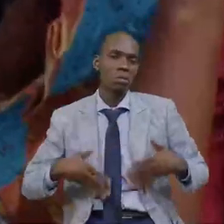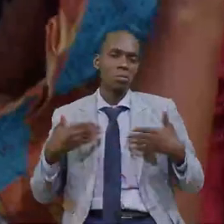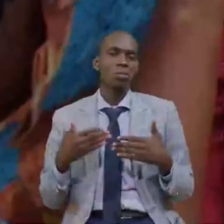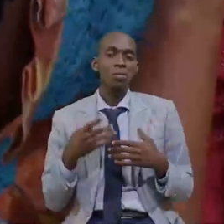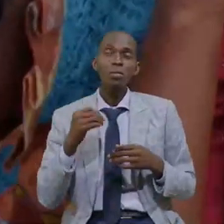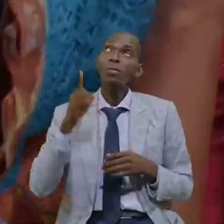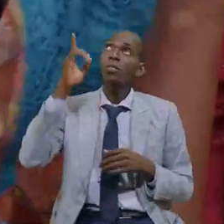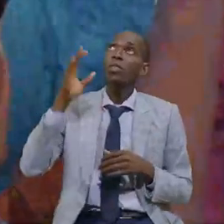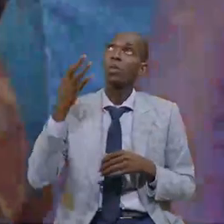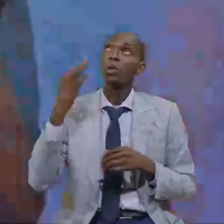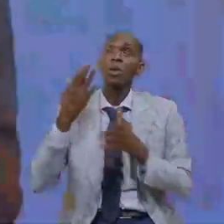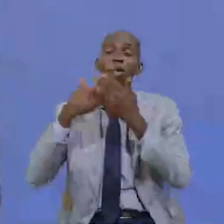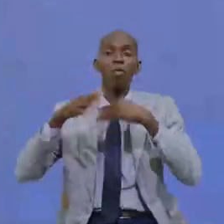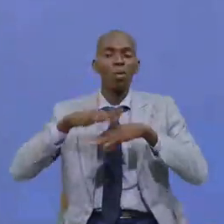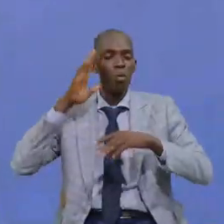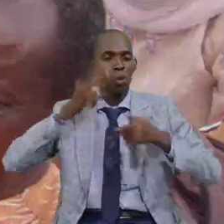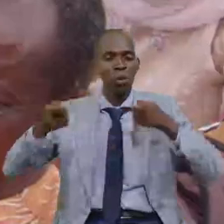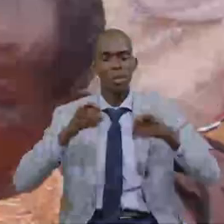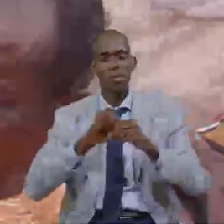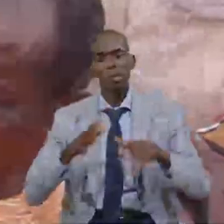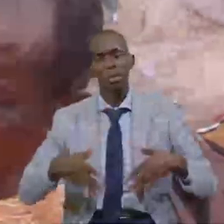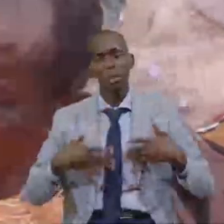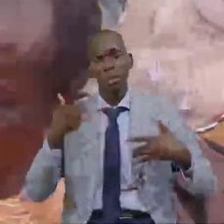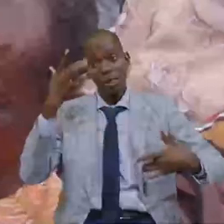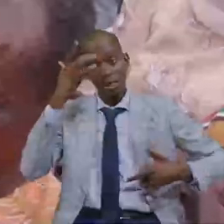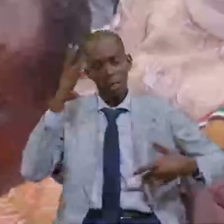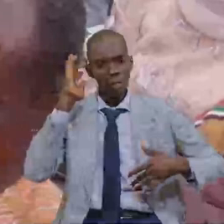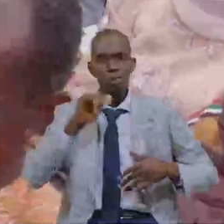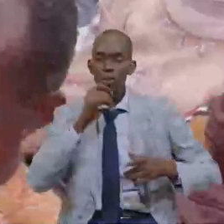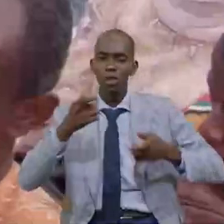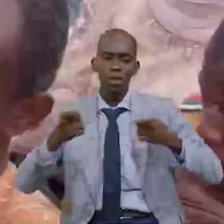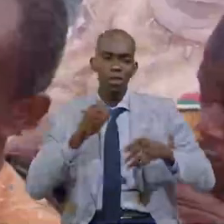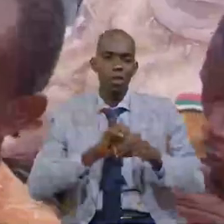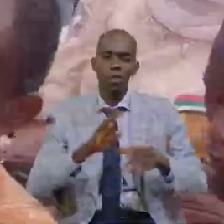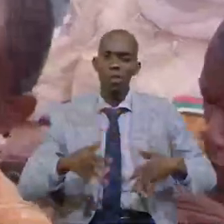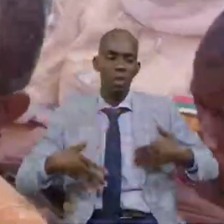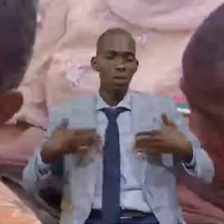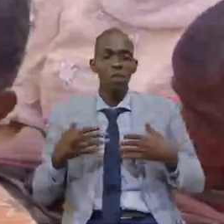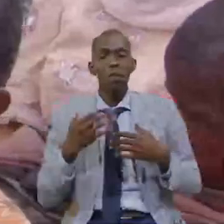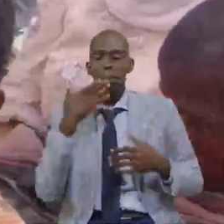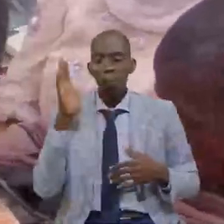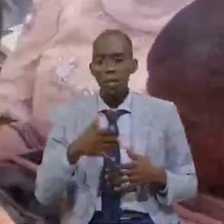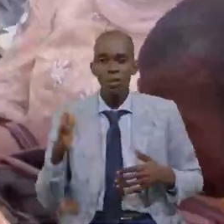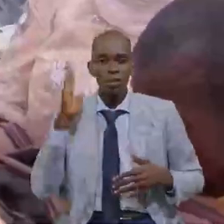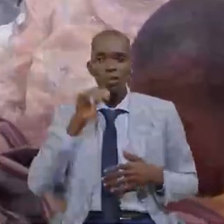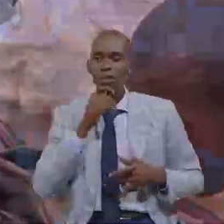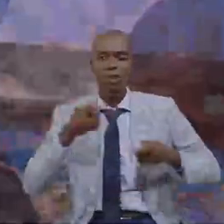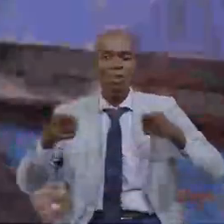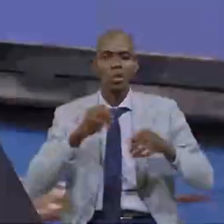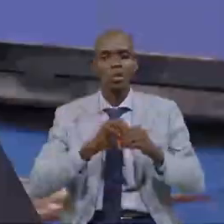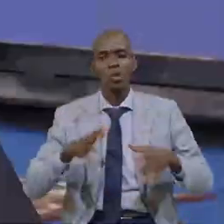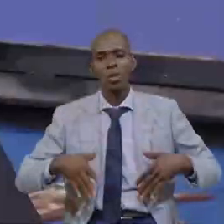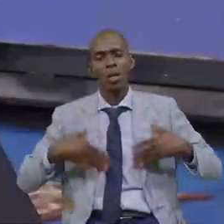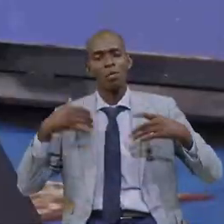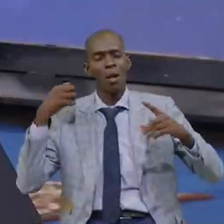régnera dans ta vie. La maladie ne régnera pas dans ta vie. La calamité ne va pas régner dans ta vie. L'accident,